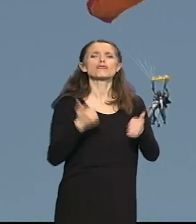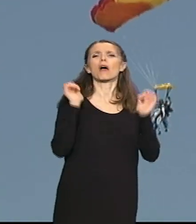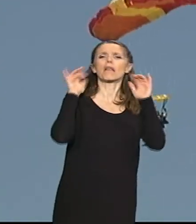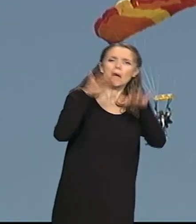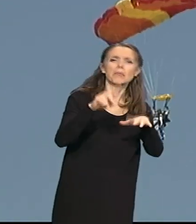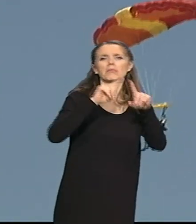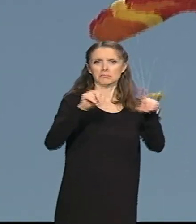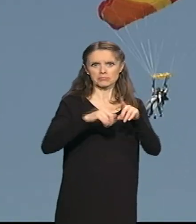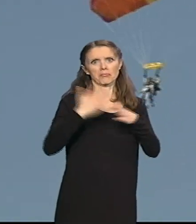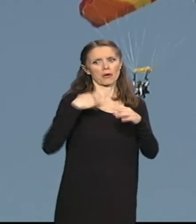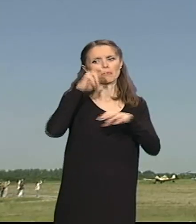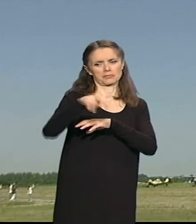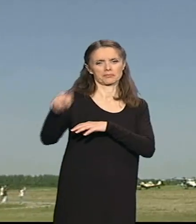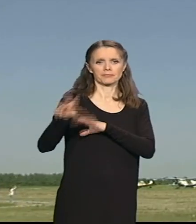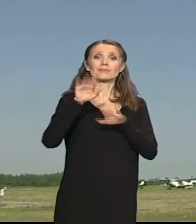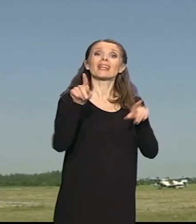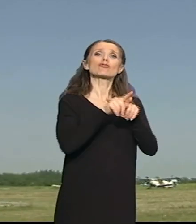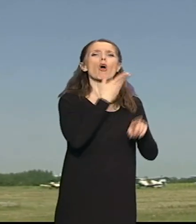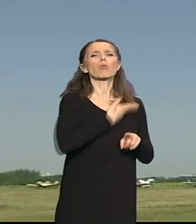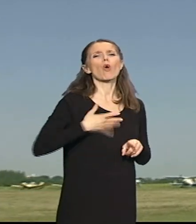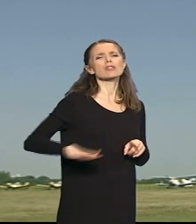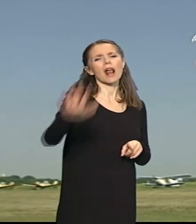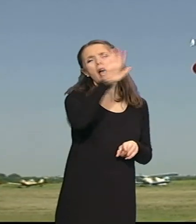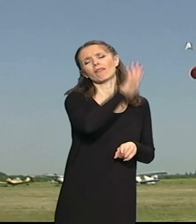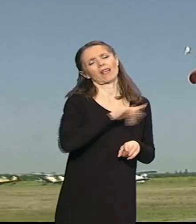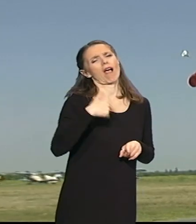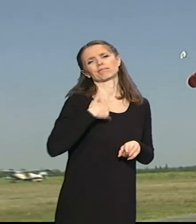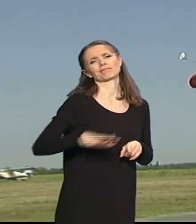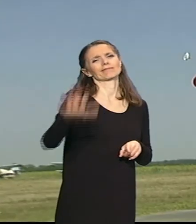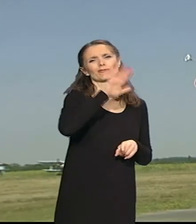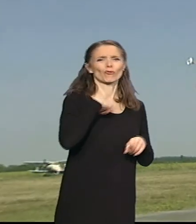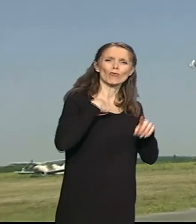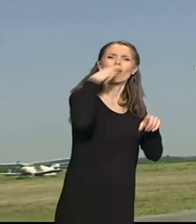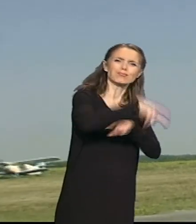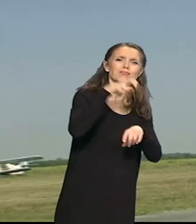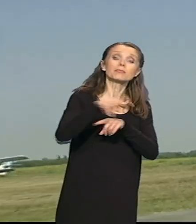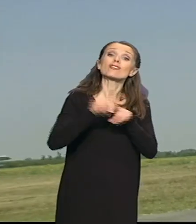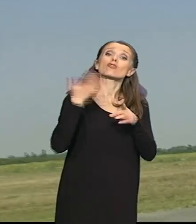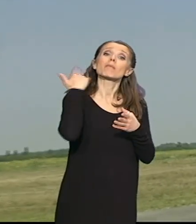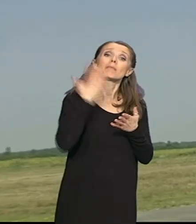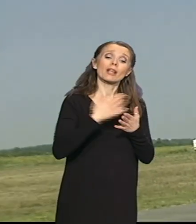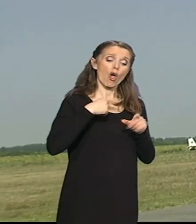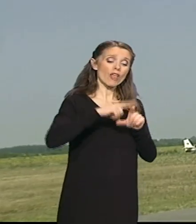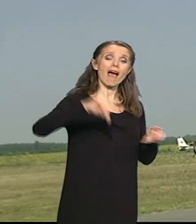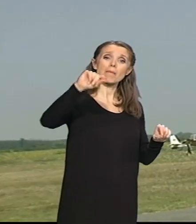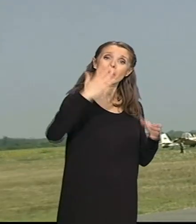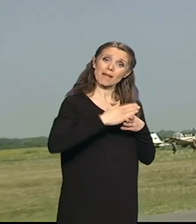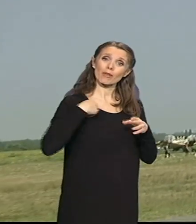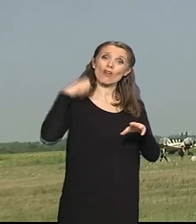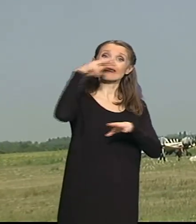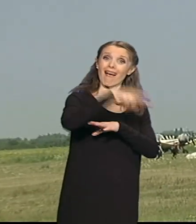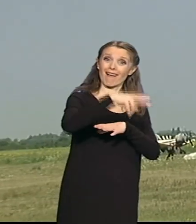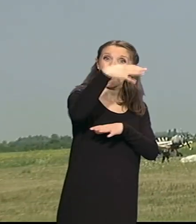svetskim. Skakao sam po celoj Jugoslaviji, naravno. Skakao sam u Japanu. Tamo sam bio u jednoj školi